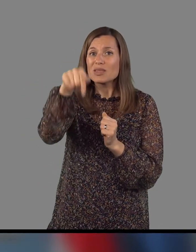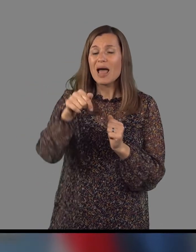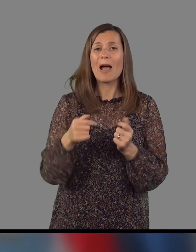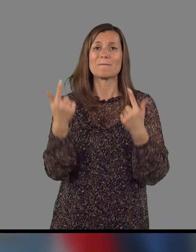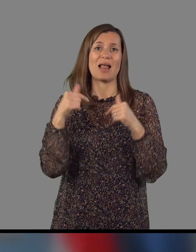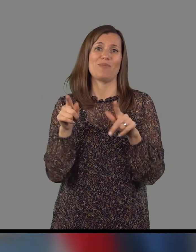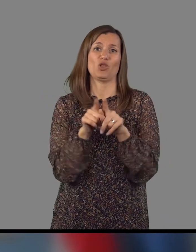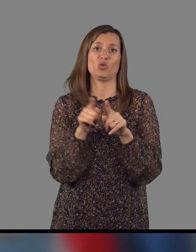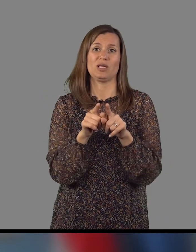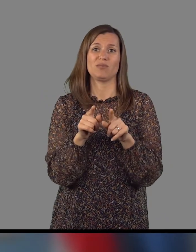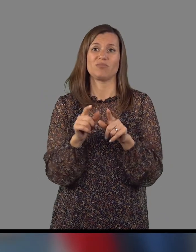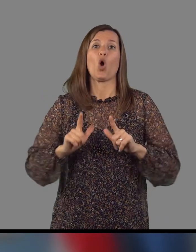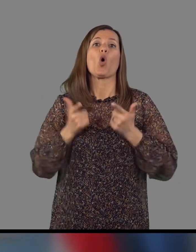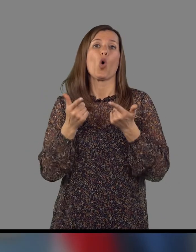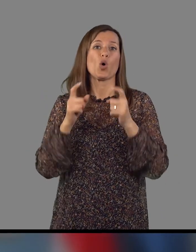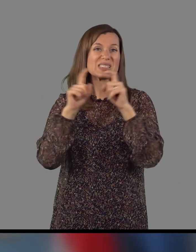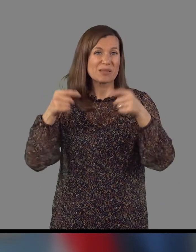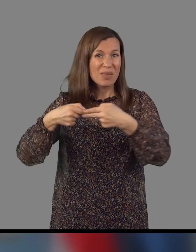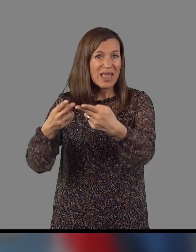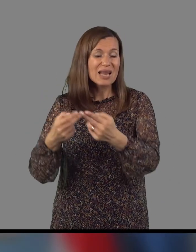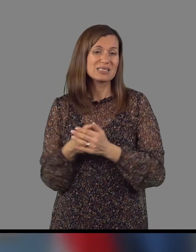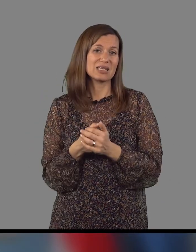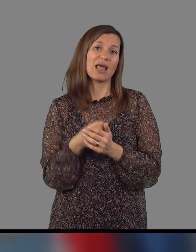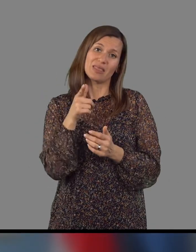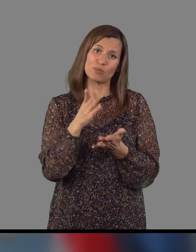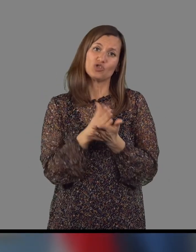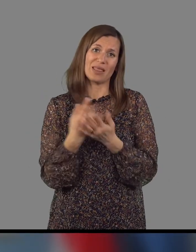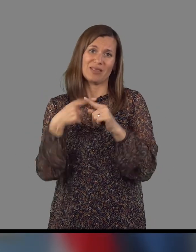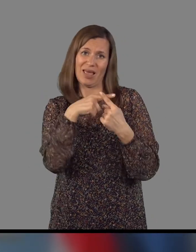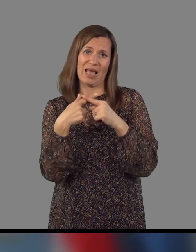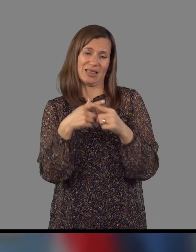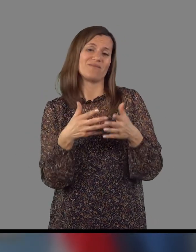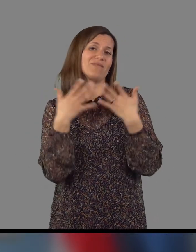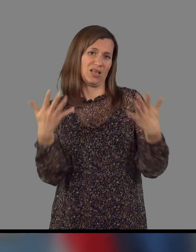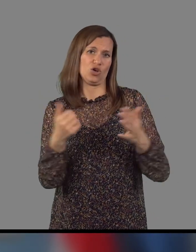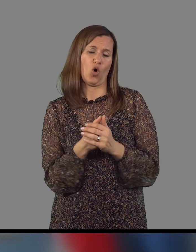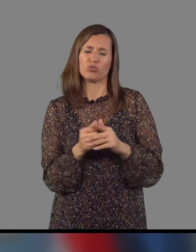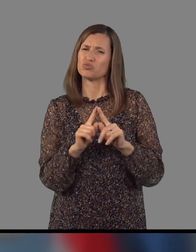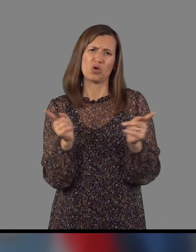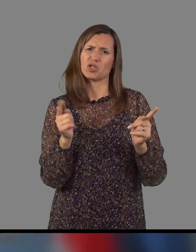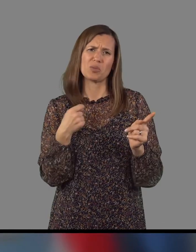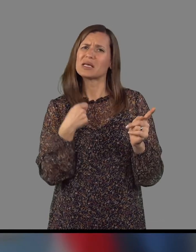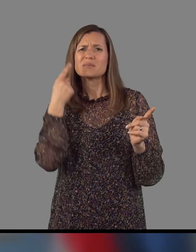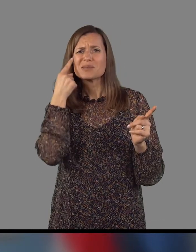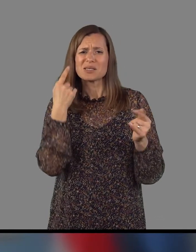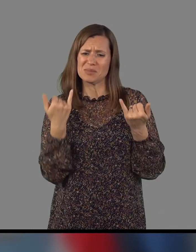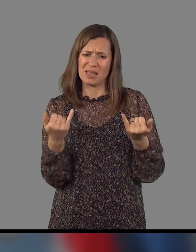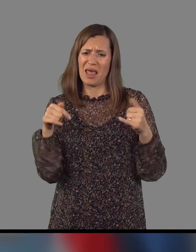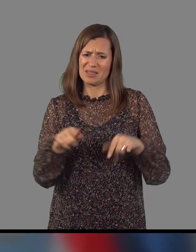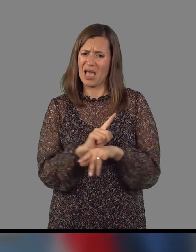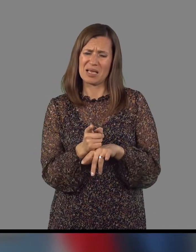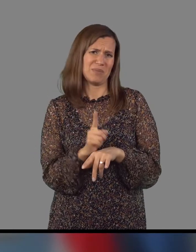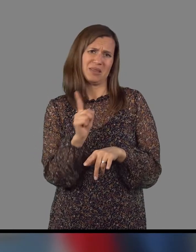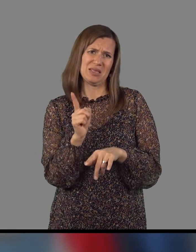ali pa morda celo hospitaliziran, recimo tam, je že tveganje veliko, ne, drugače pa jaz mislim, da vsaj ta